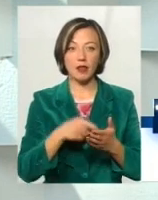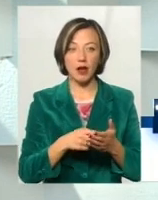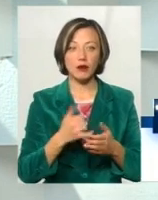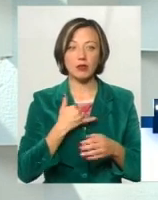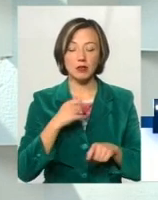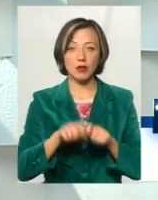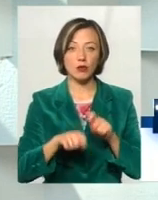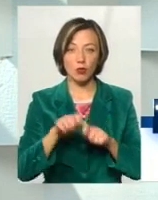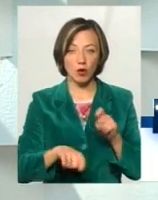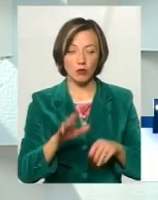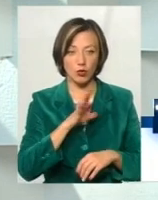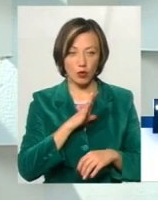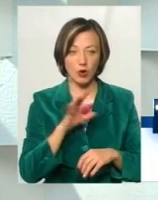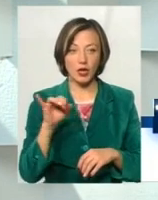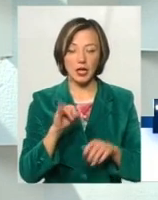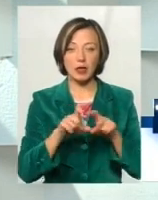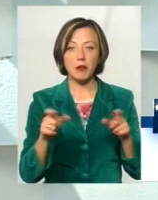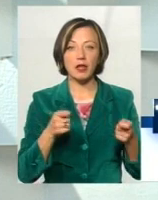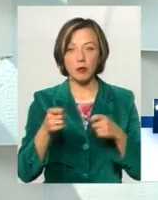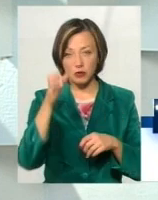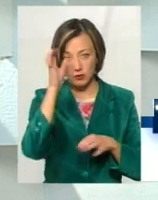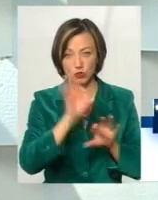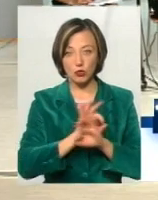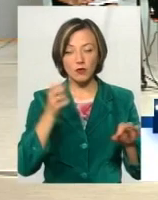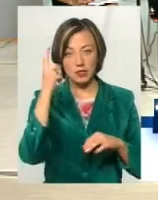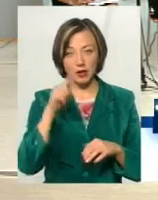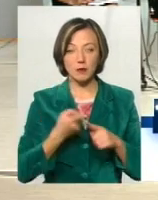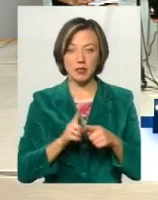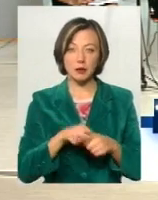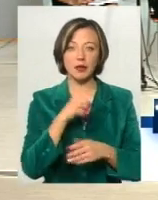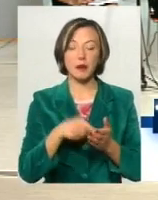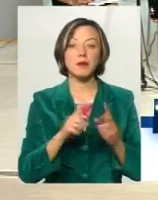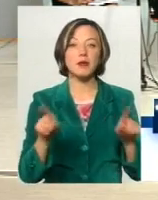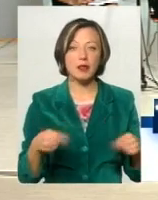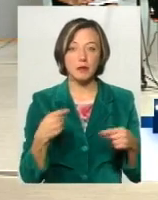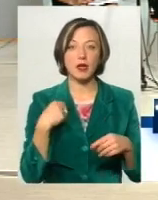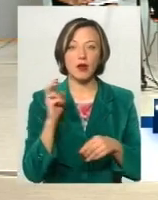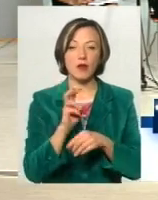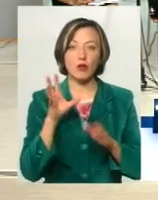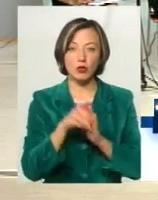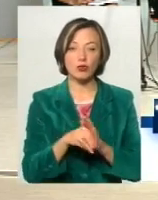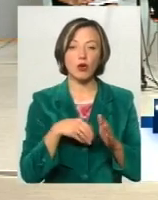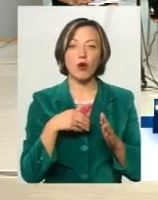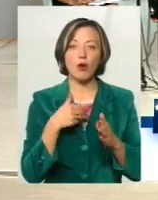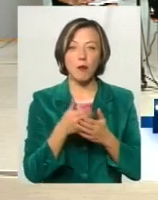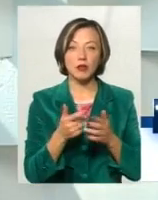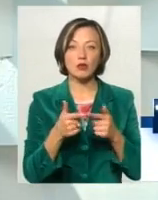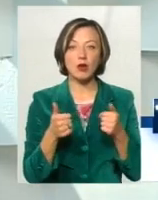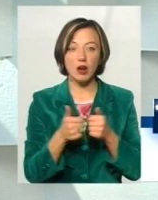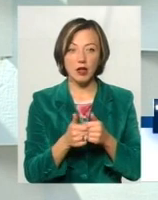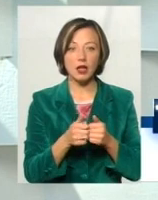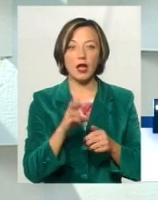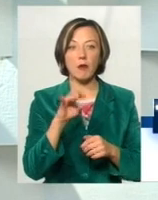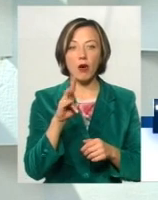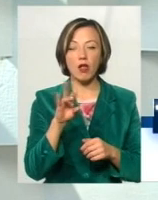під контролем. І департамент освіти чудово знав, що ми це питання піднімемо. Так як я входжу ще в громадську раду при департаменті освіти, я Миколаю в